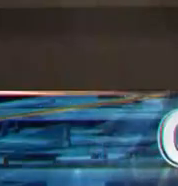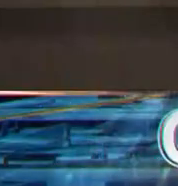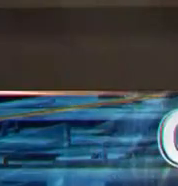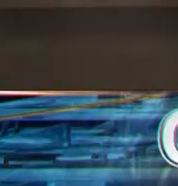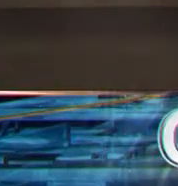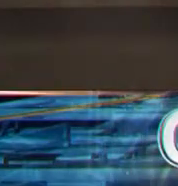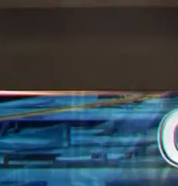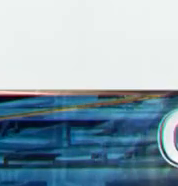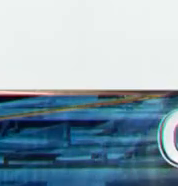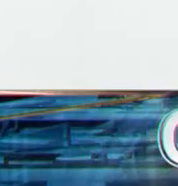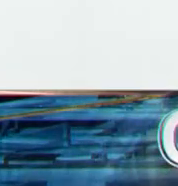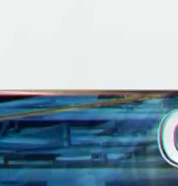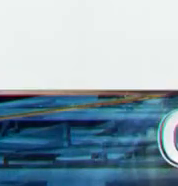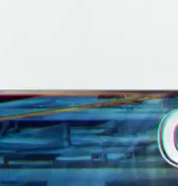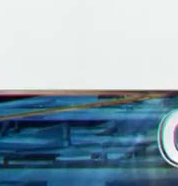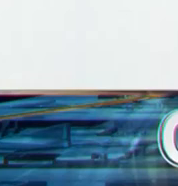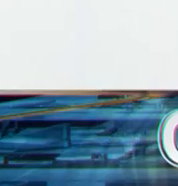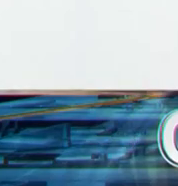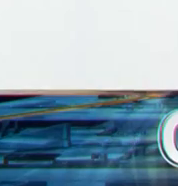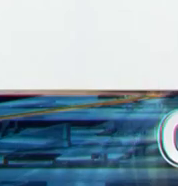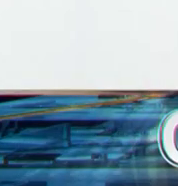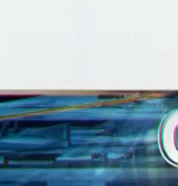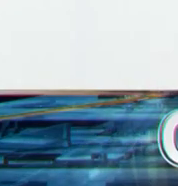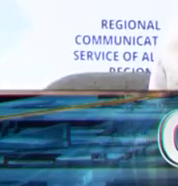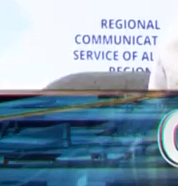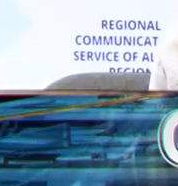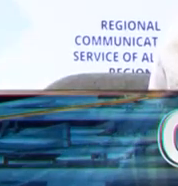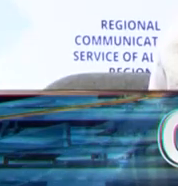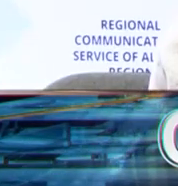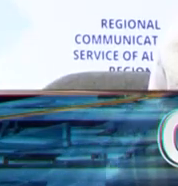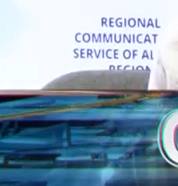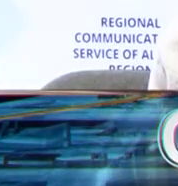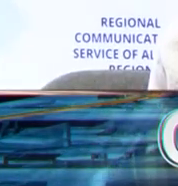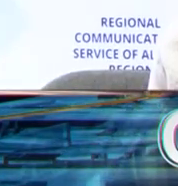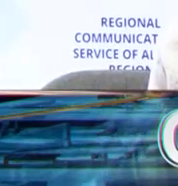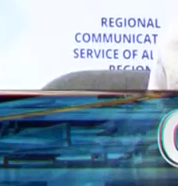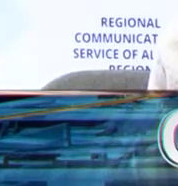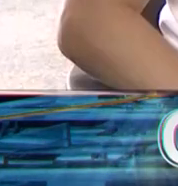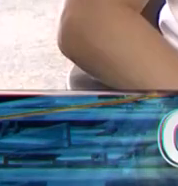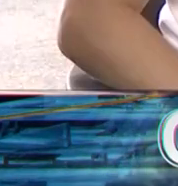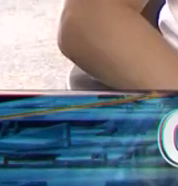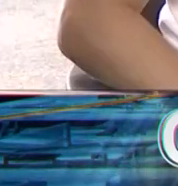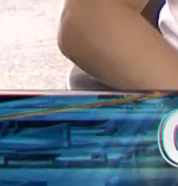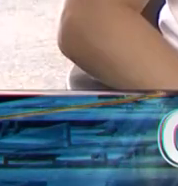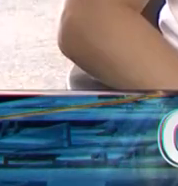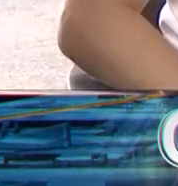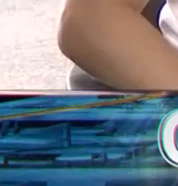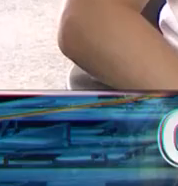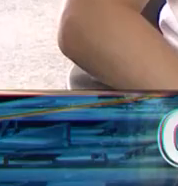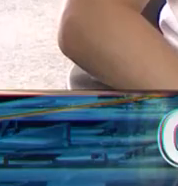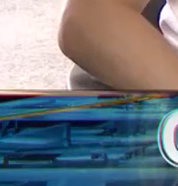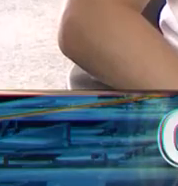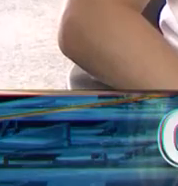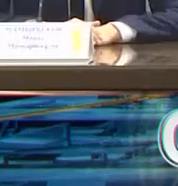что день грядущий нам готовит или какова ситуация с карантином разъяснение в повторной встрече с журналистами дал главный государственный